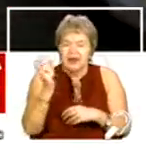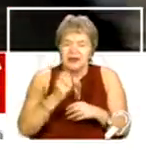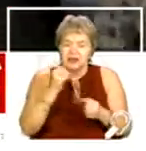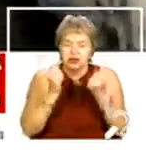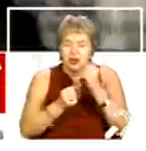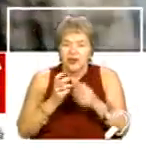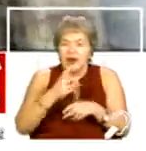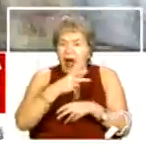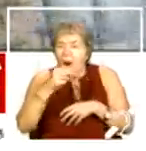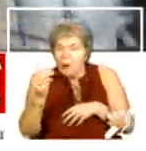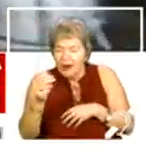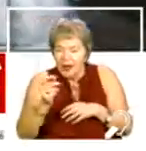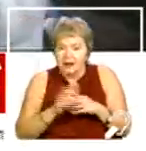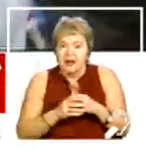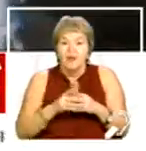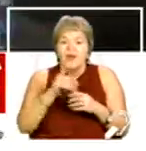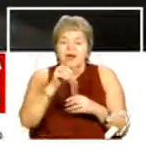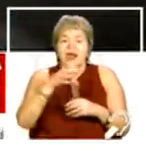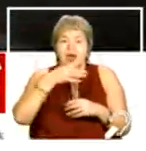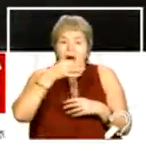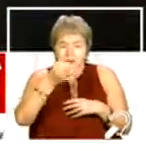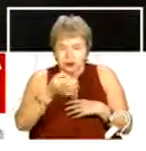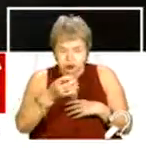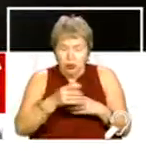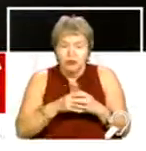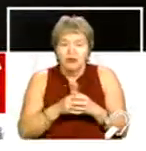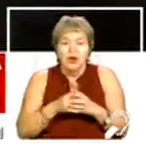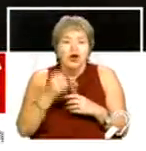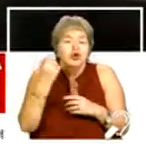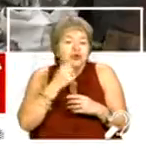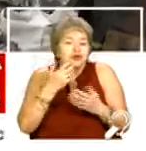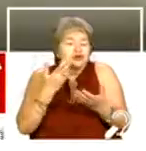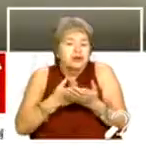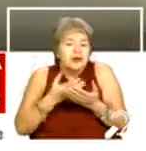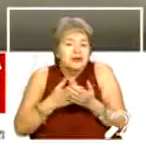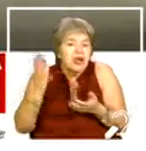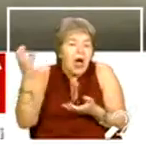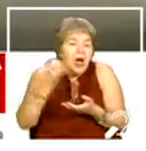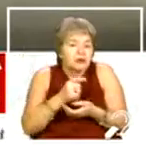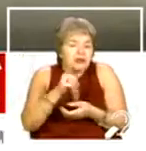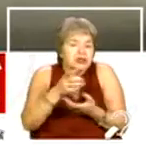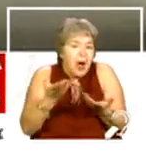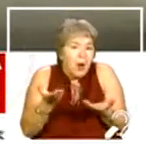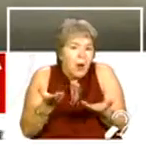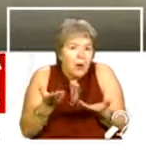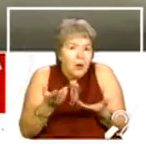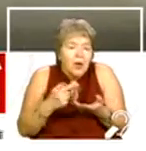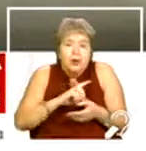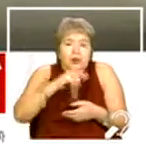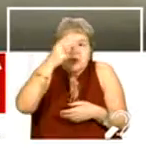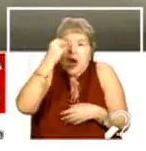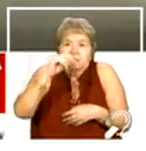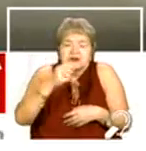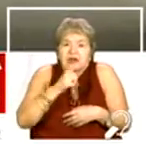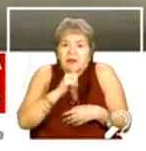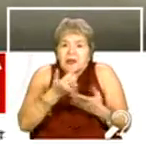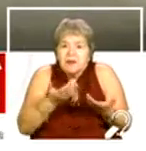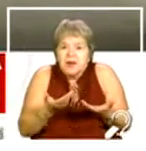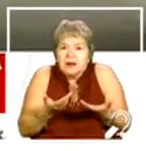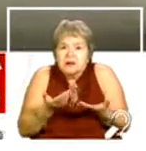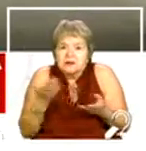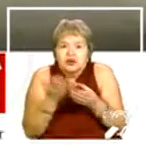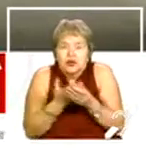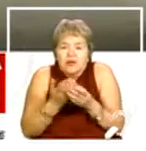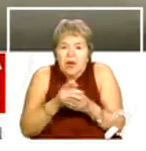au ieșit de la audiere. Aceștia ne-au declarat că nu știu de ce au fost aduși aici, nu li s-a adus la cunoștință nicio calitate. Ei sunt pur și